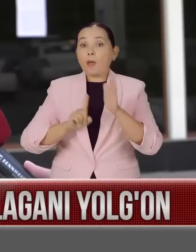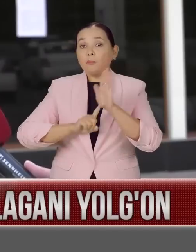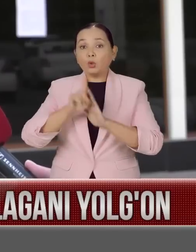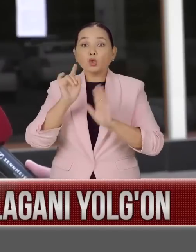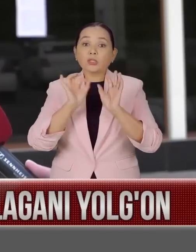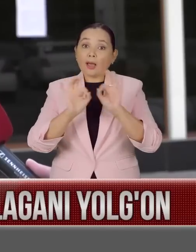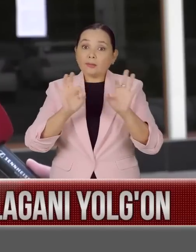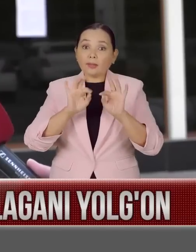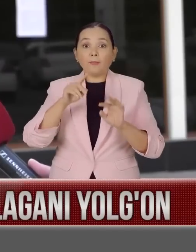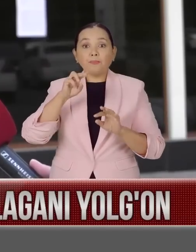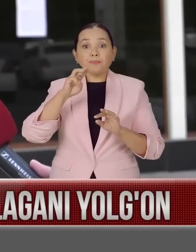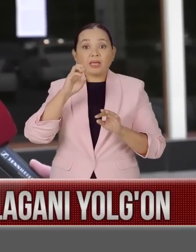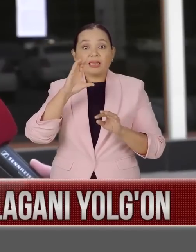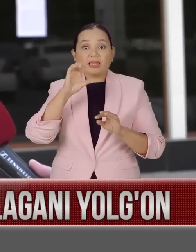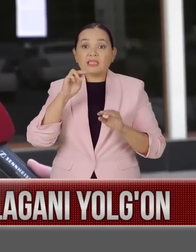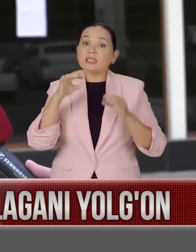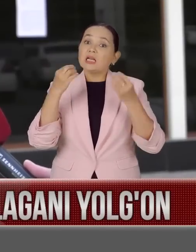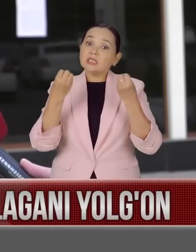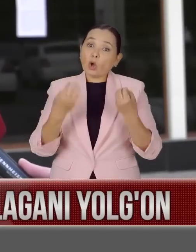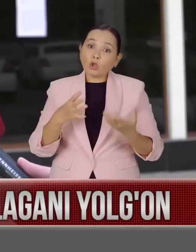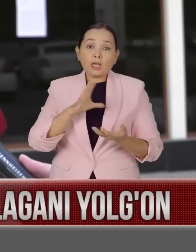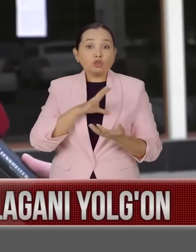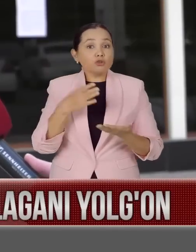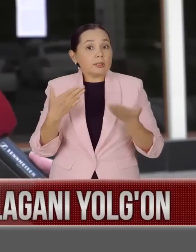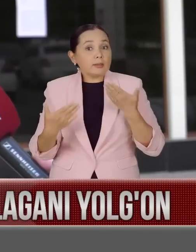aytib kelyapmiz testlar soddalashtirildi deyamiz